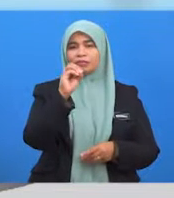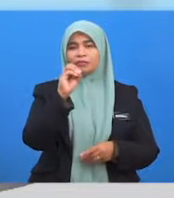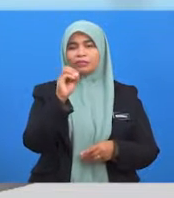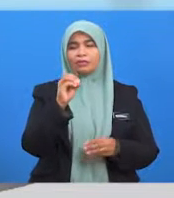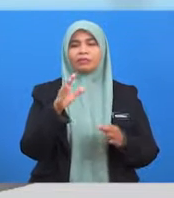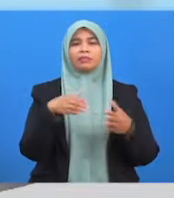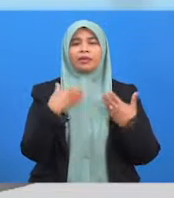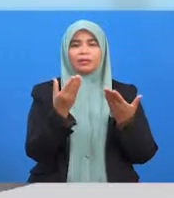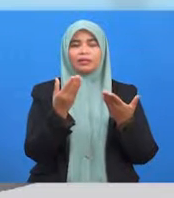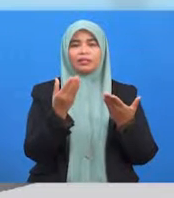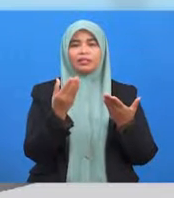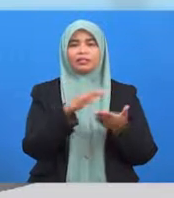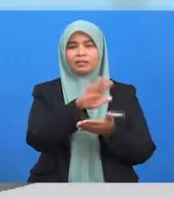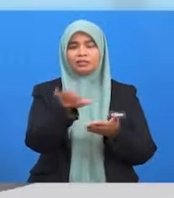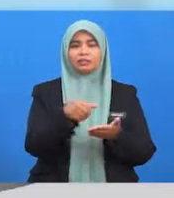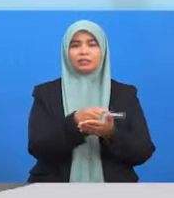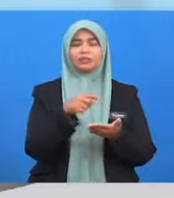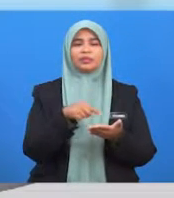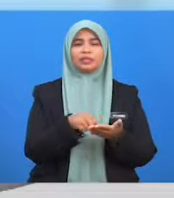Bagaimana semua fenomena ini terjadi?